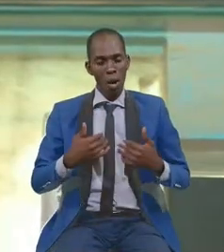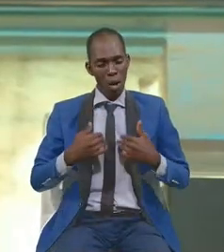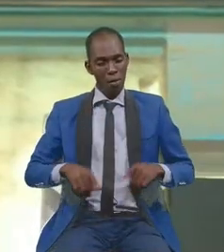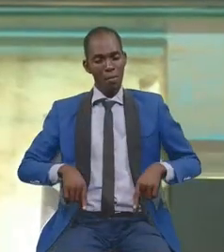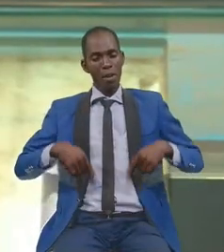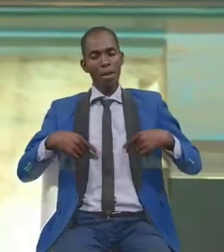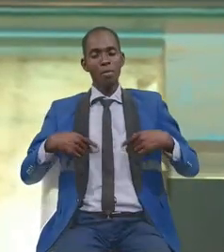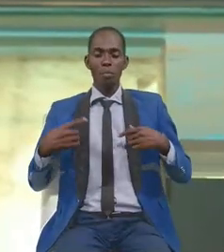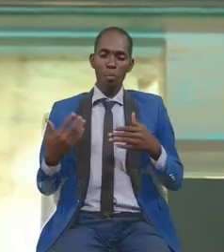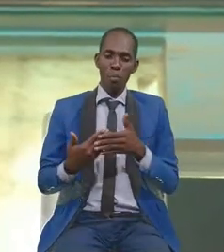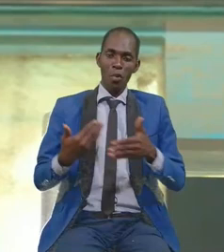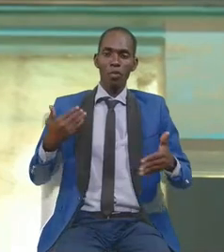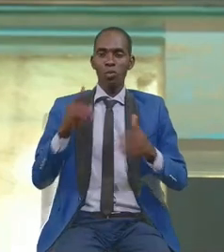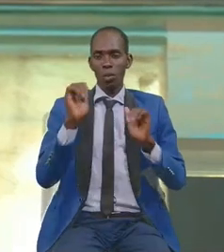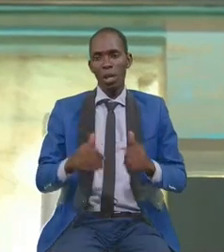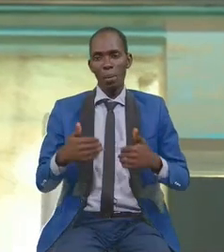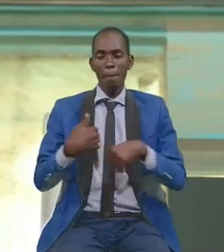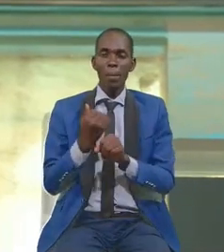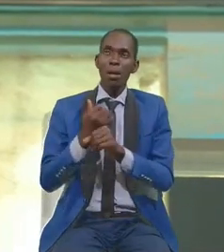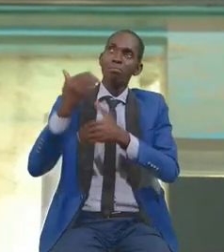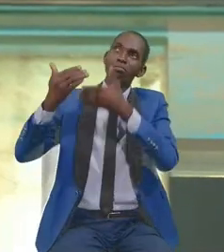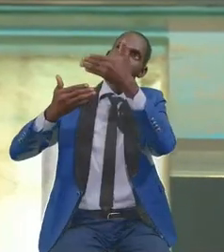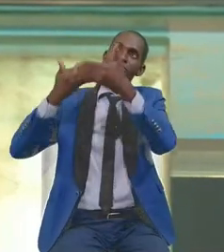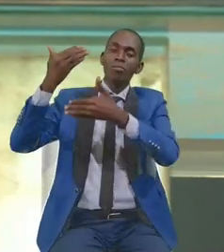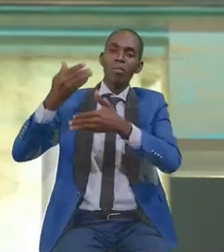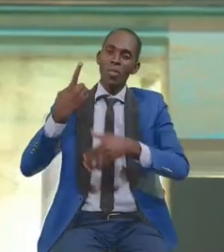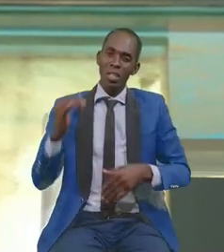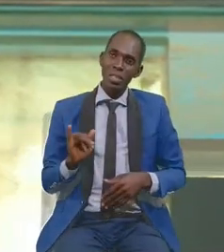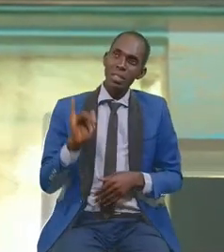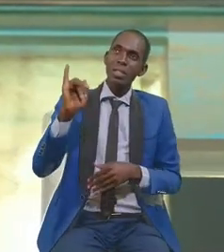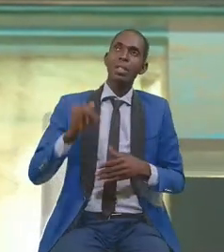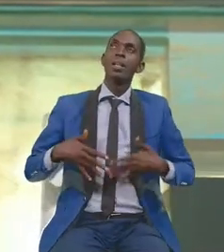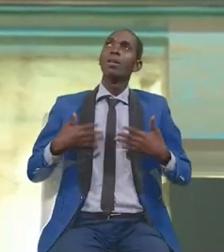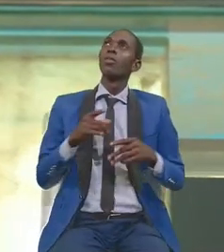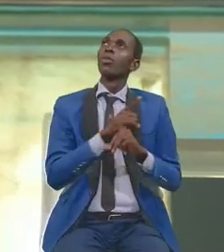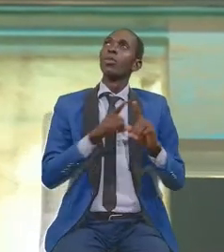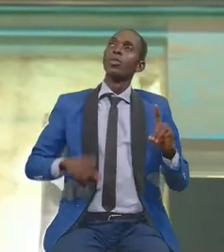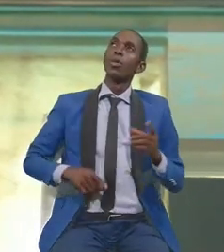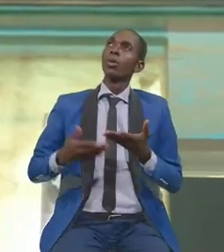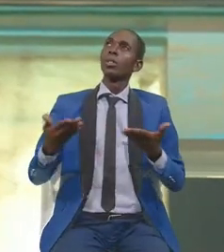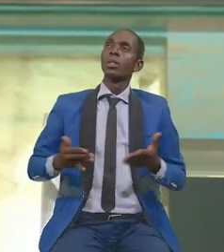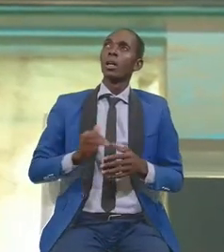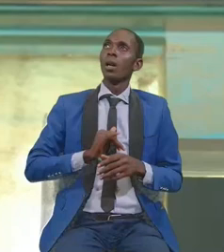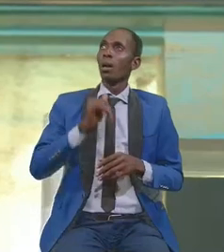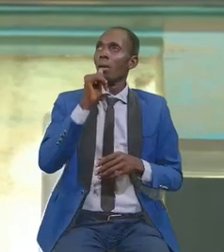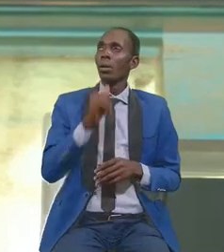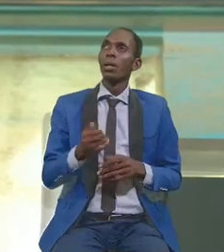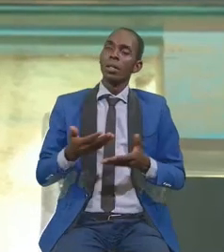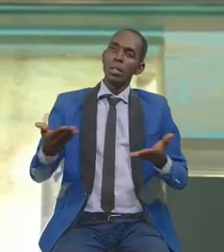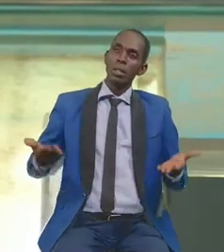éternelle, la vie éternelle, la vie éternelle, Seigneur me voici, Seigneur me voici, Seigneur me